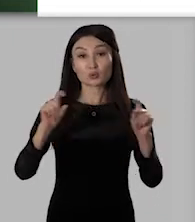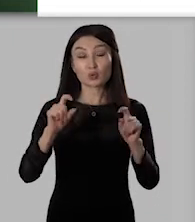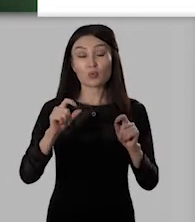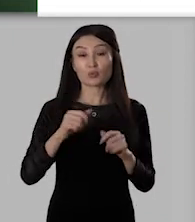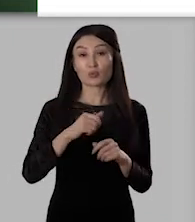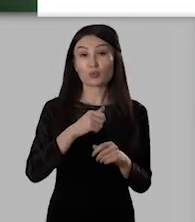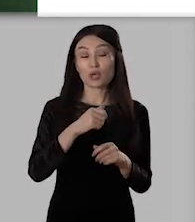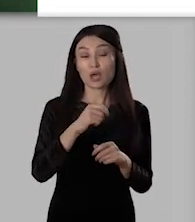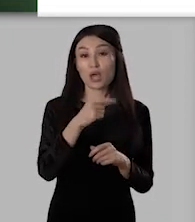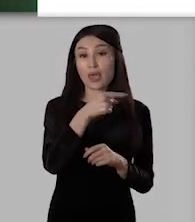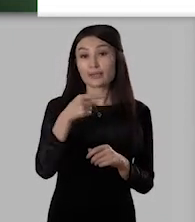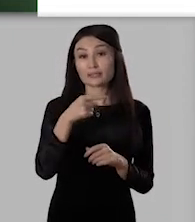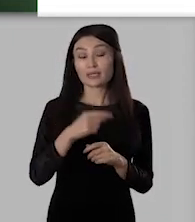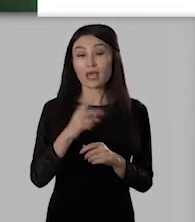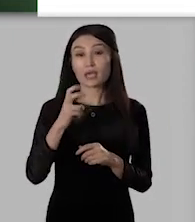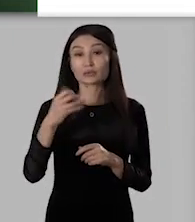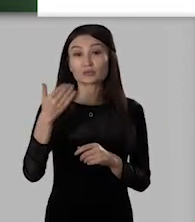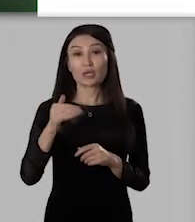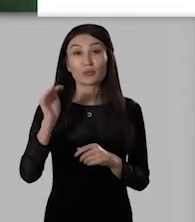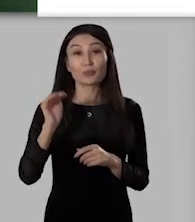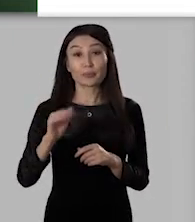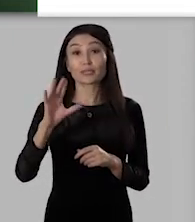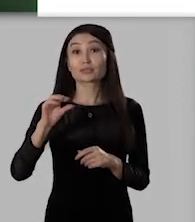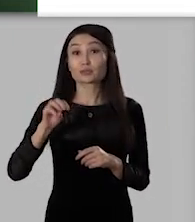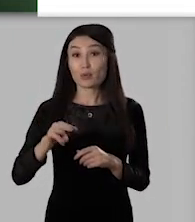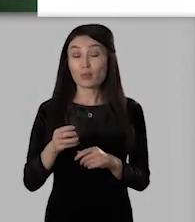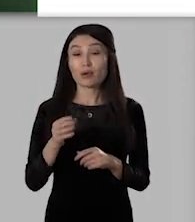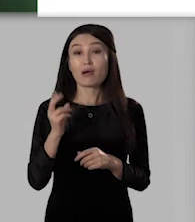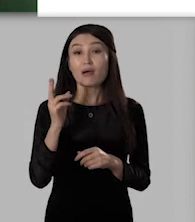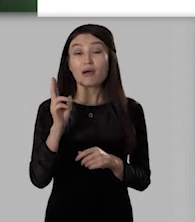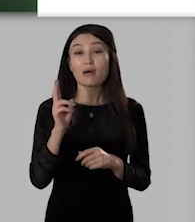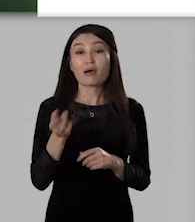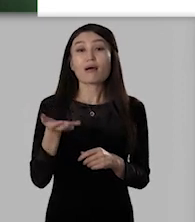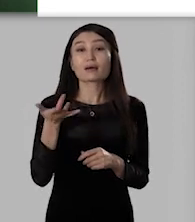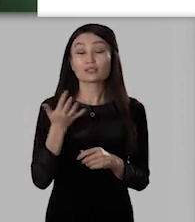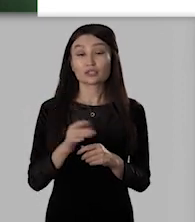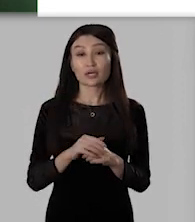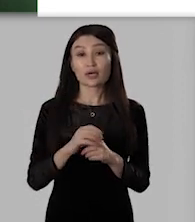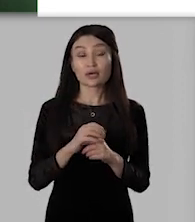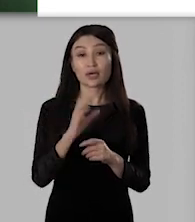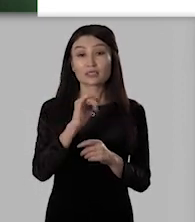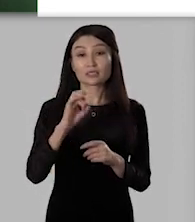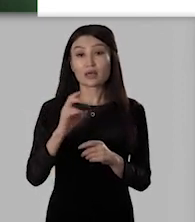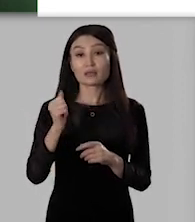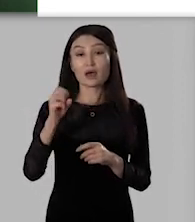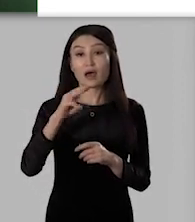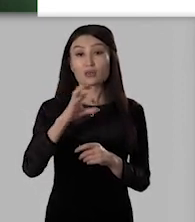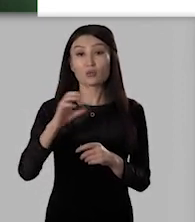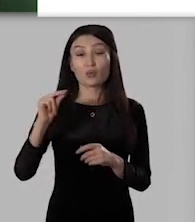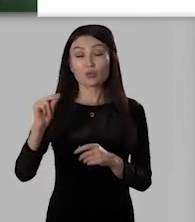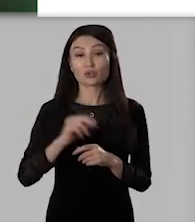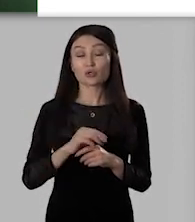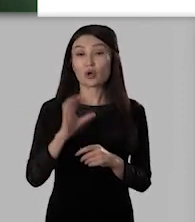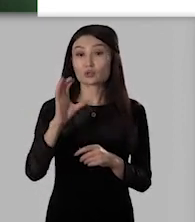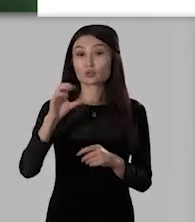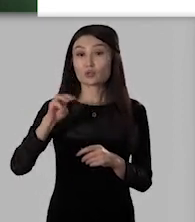эми 250 000 сом бул канча деген суроого жооп берген санаточ жана сом деген